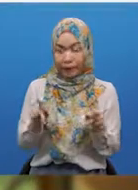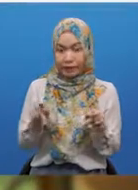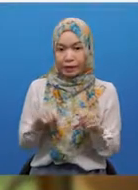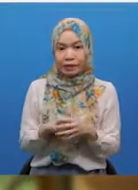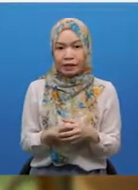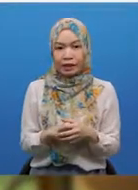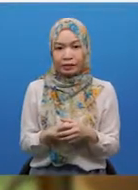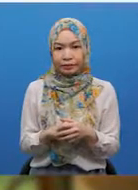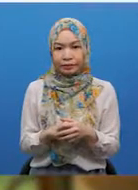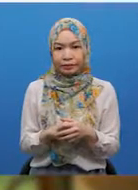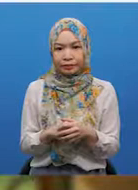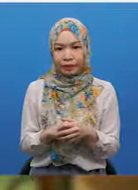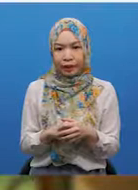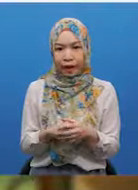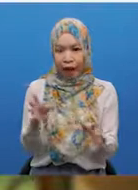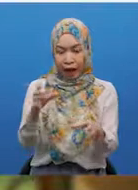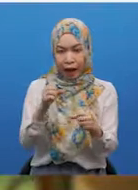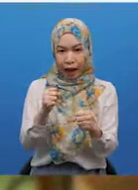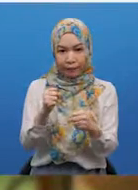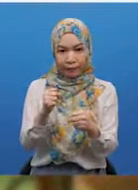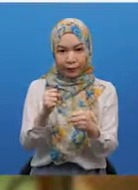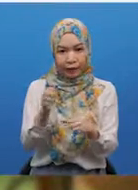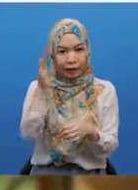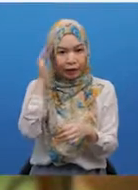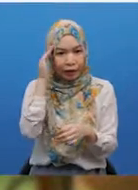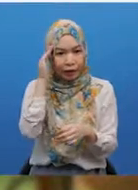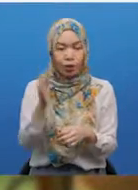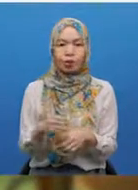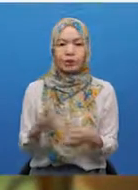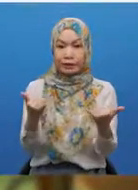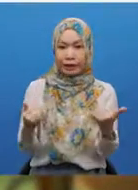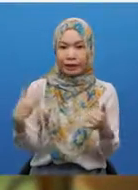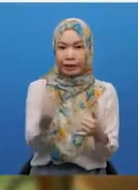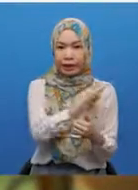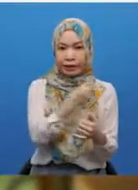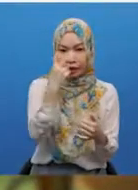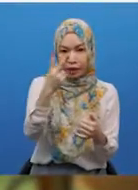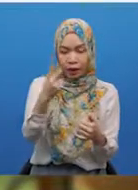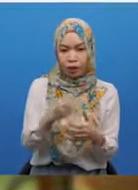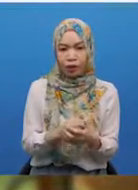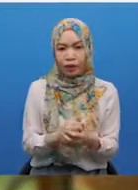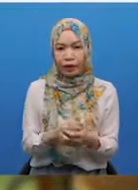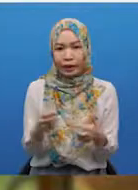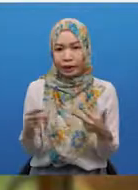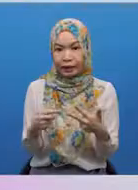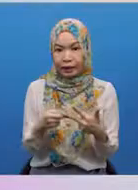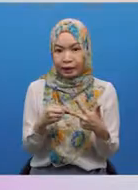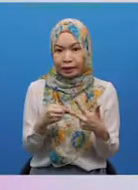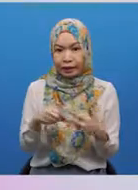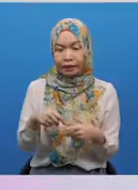Pelajar-pelajar, sila ambil perhatian. Sekarang, kita beralih kepada aspek ketiga pragmatik